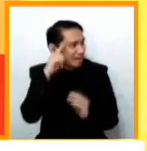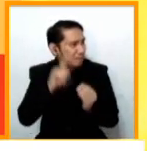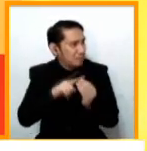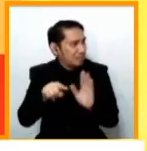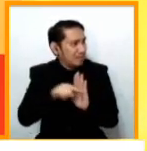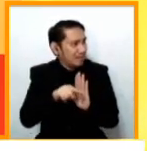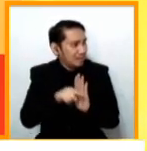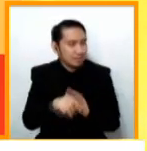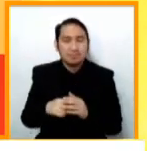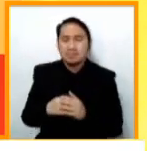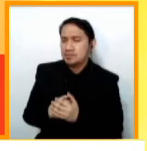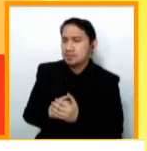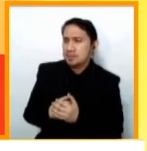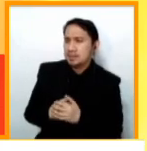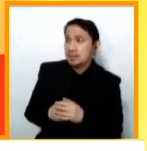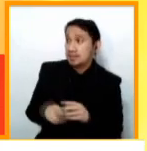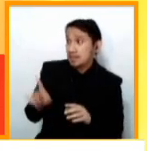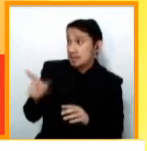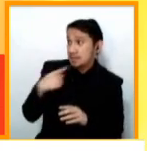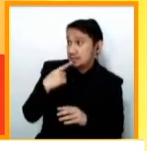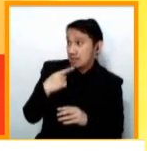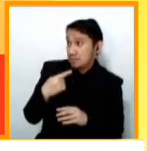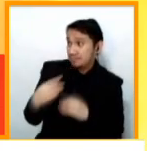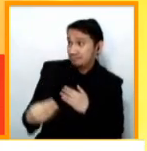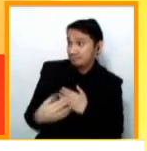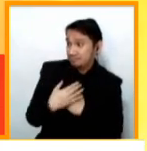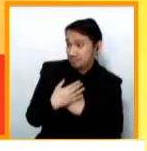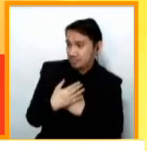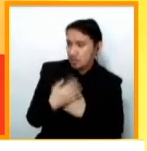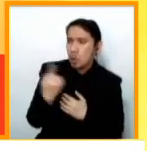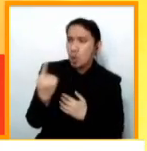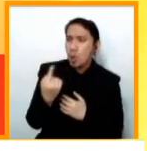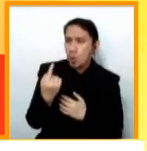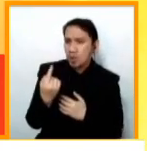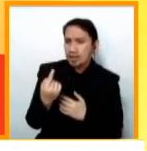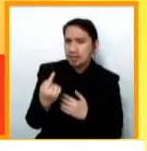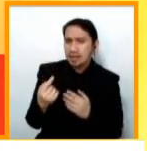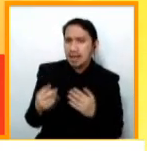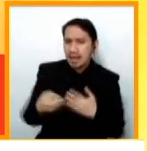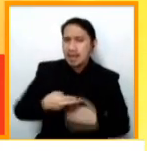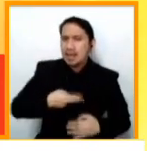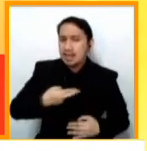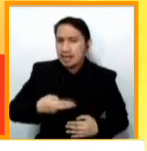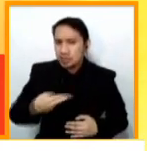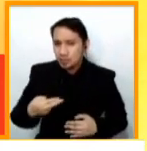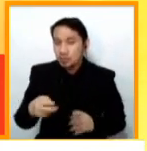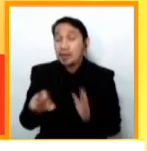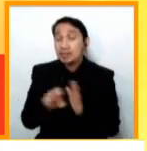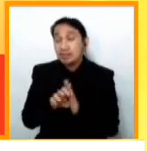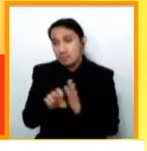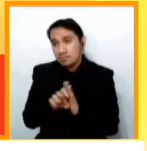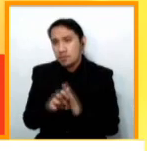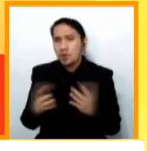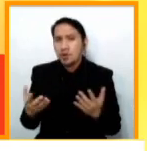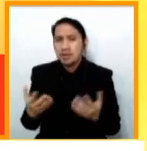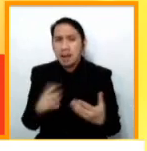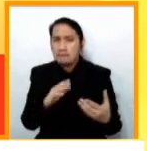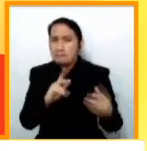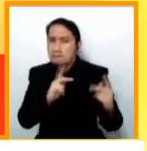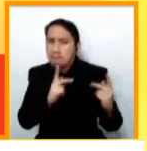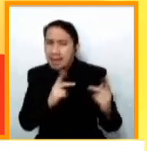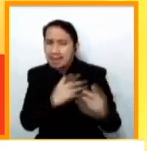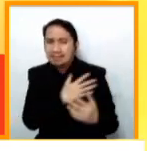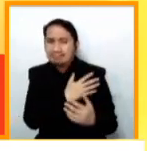Yung po mga sinasabing side effects, ito po yung reaksyon doon sa bakuna. Tulad ng medyo masakit kung saan binakunahan, nagkakaroon ng